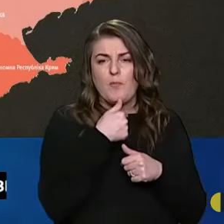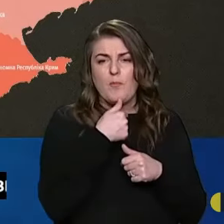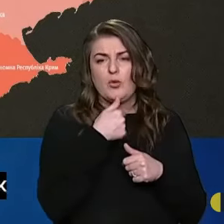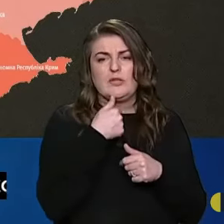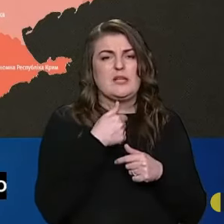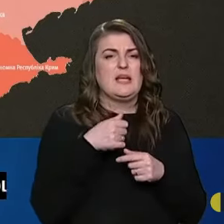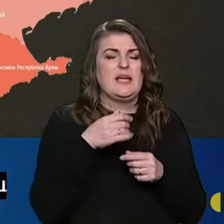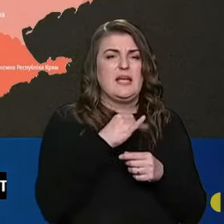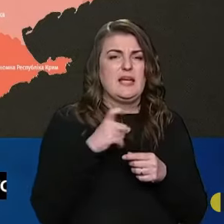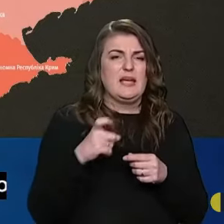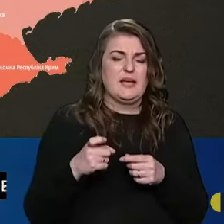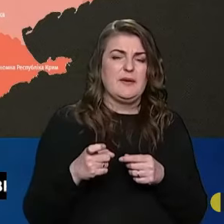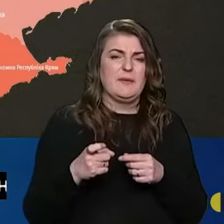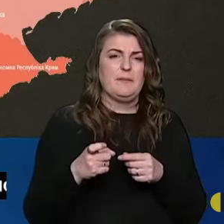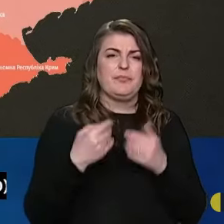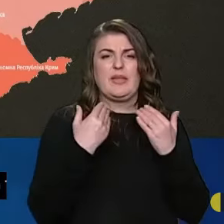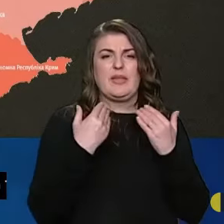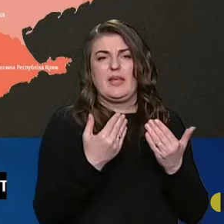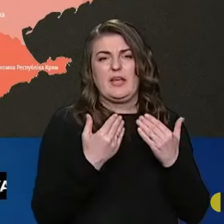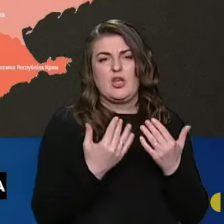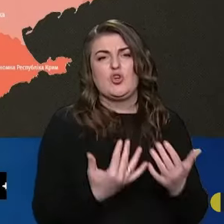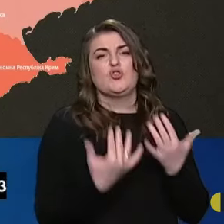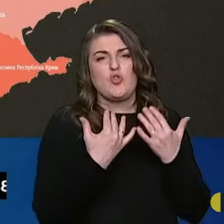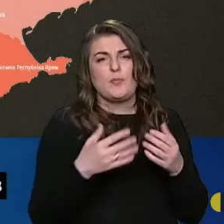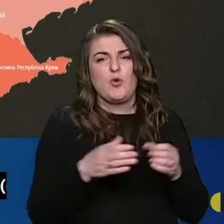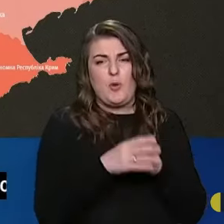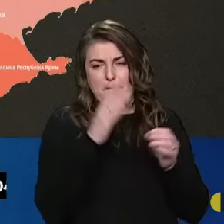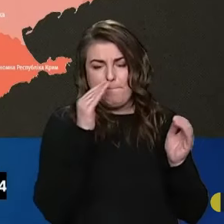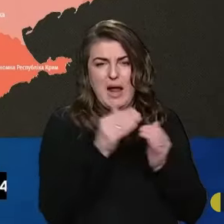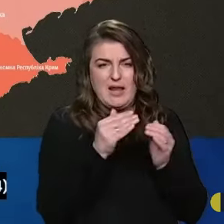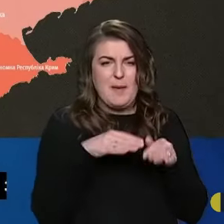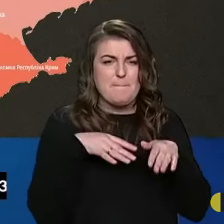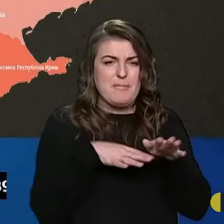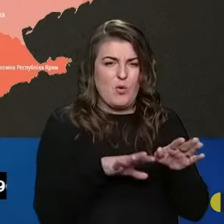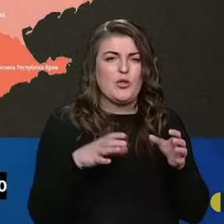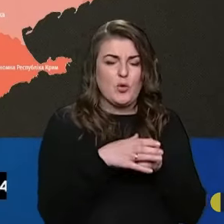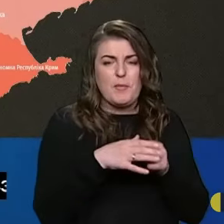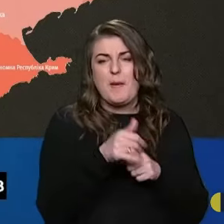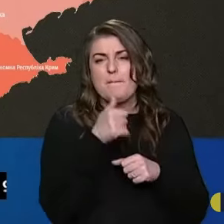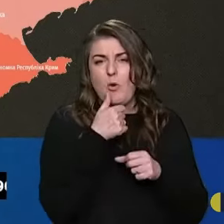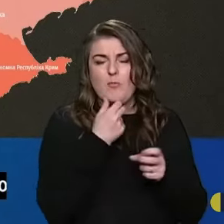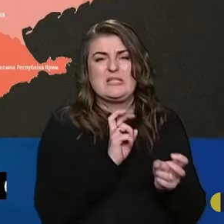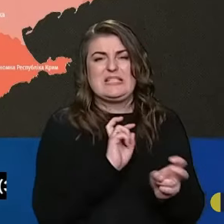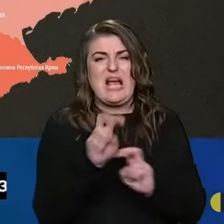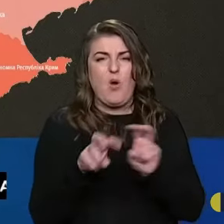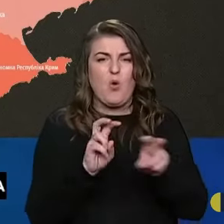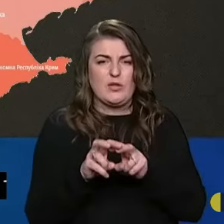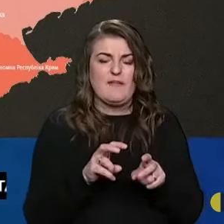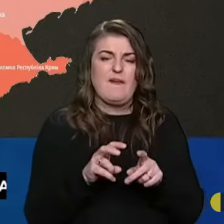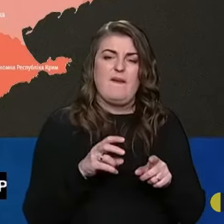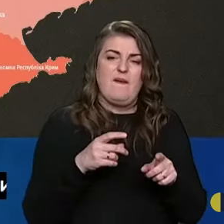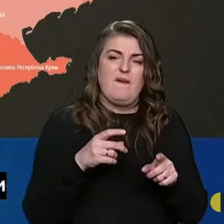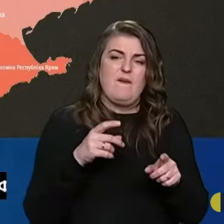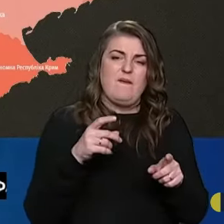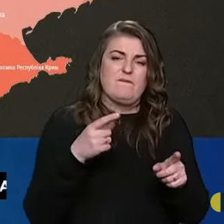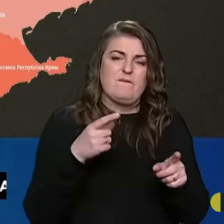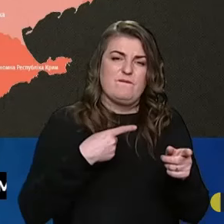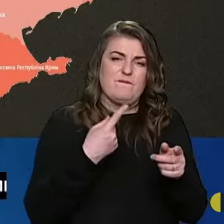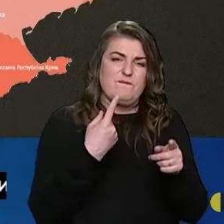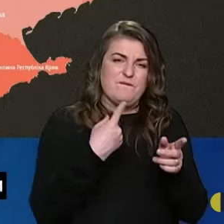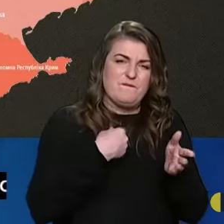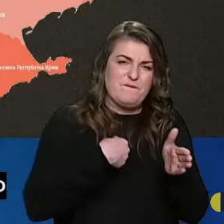пробують їхні штурмові групи, малі піхотні групи, пробують заходити, вибивати наших хлопців з